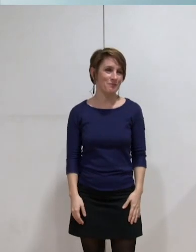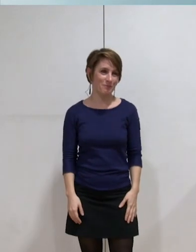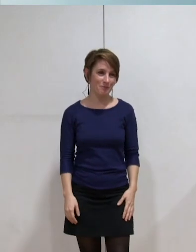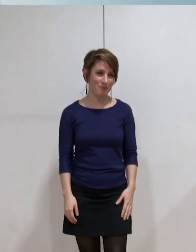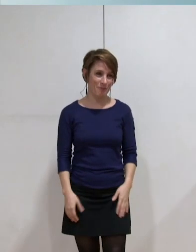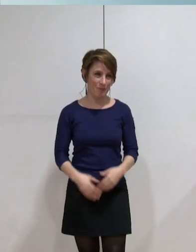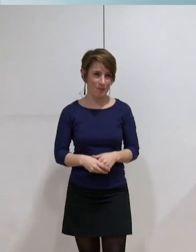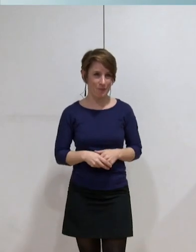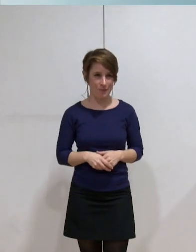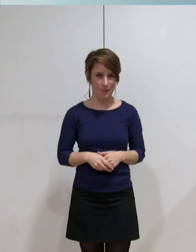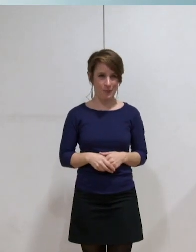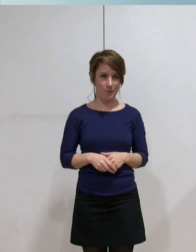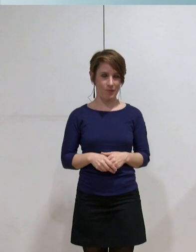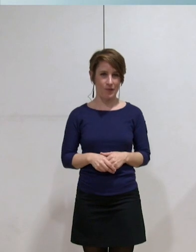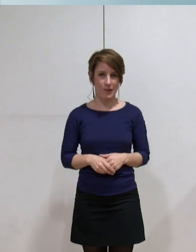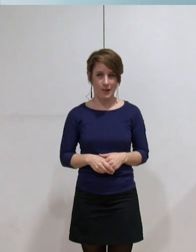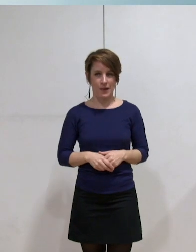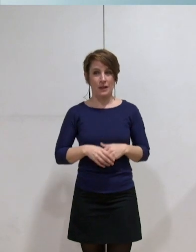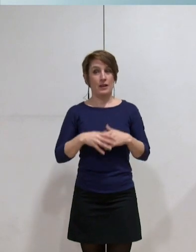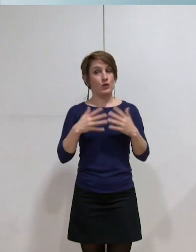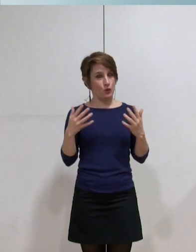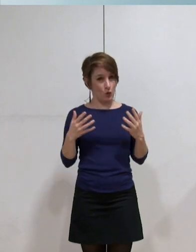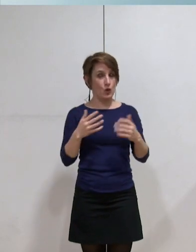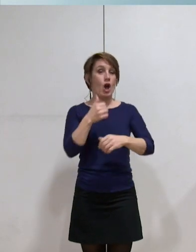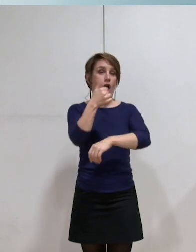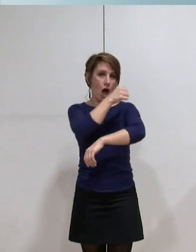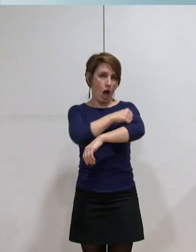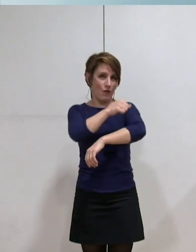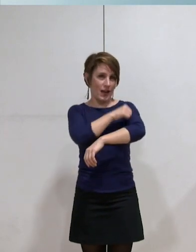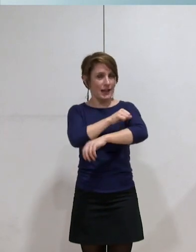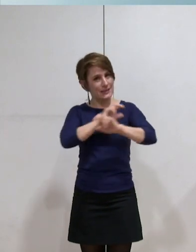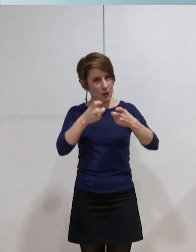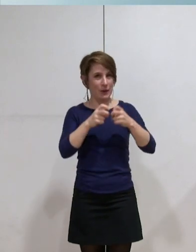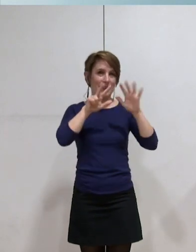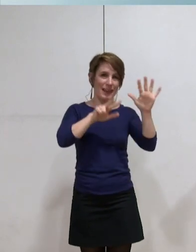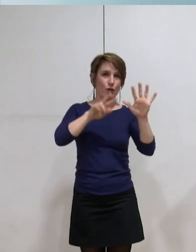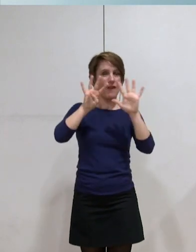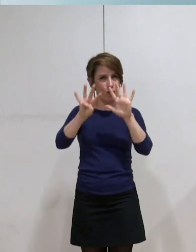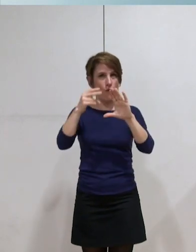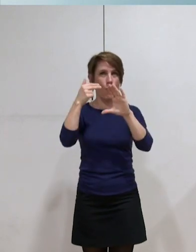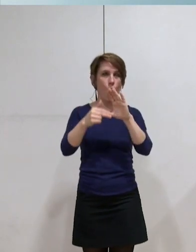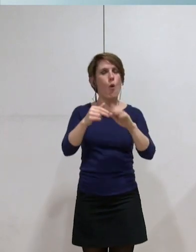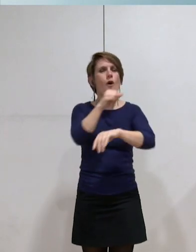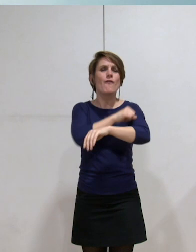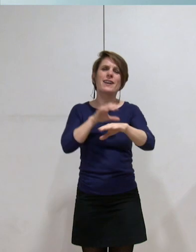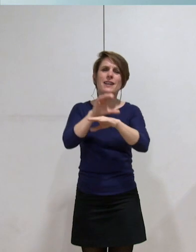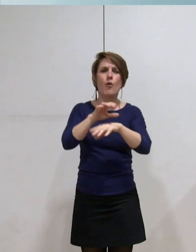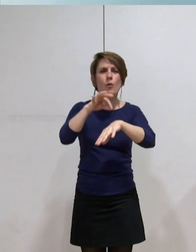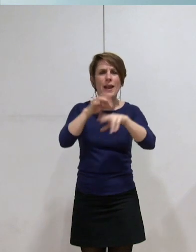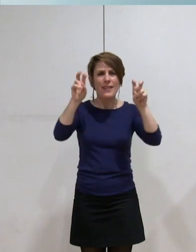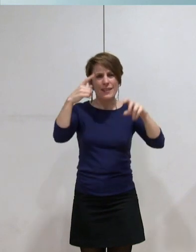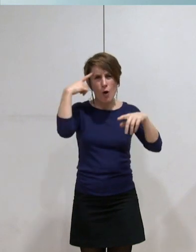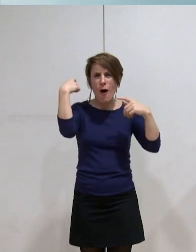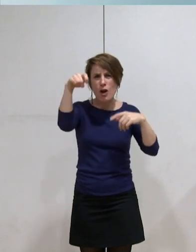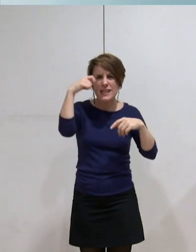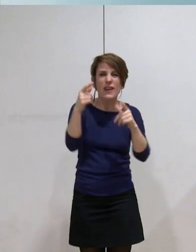nous aurons donc 89 € par vaccination contre l'encéphalite japonaise délibération adopté je vous